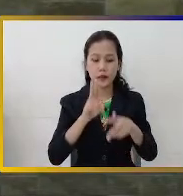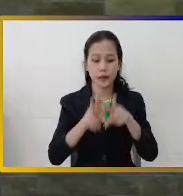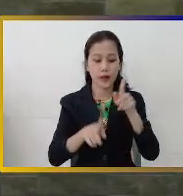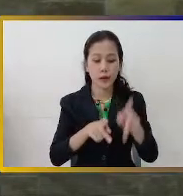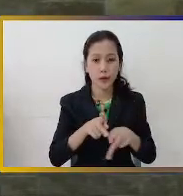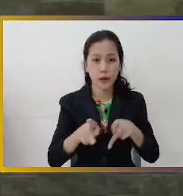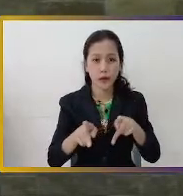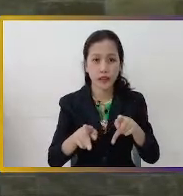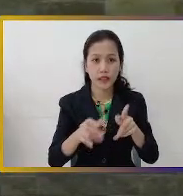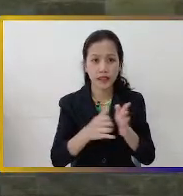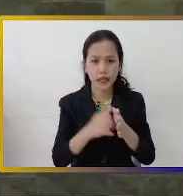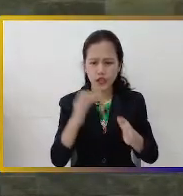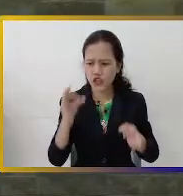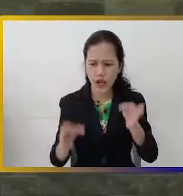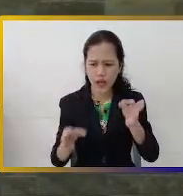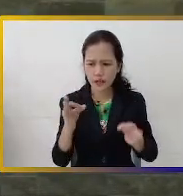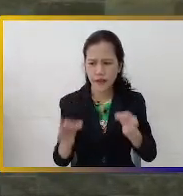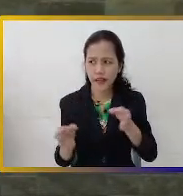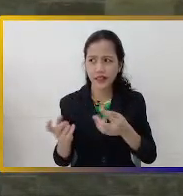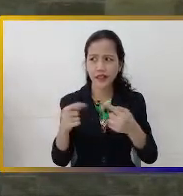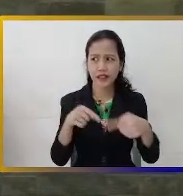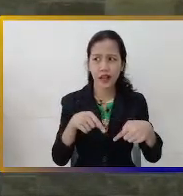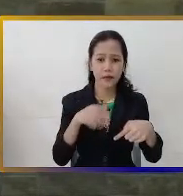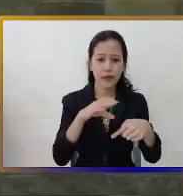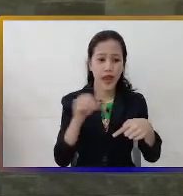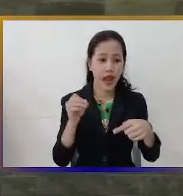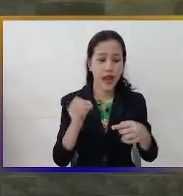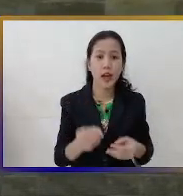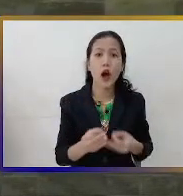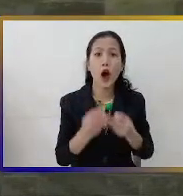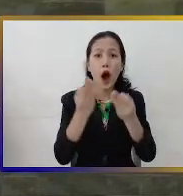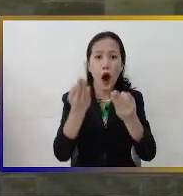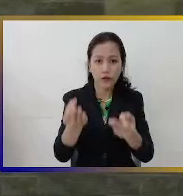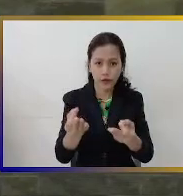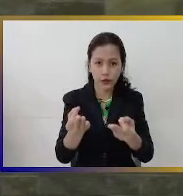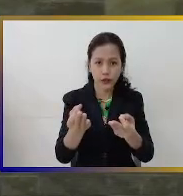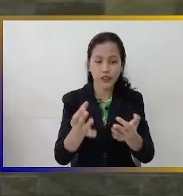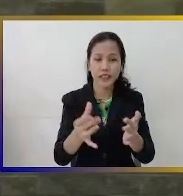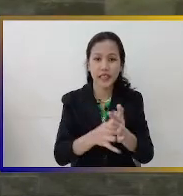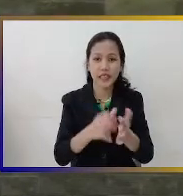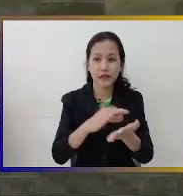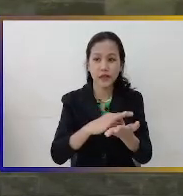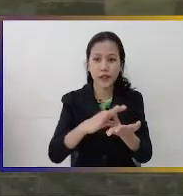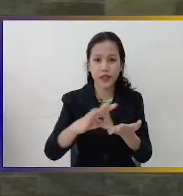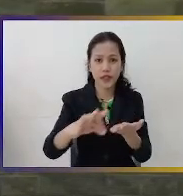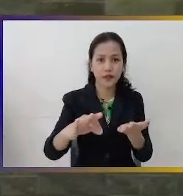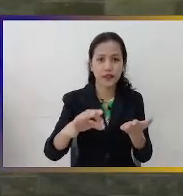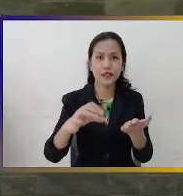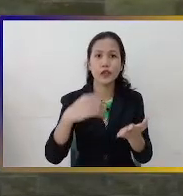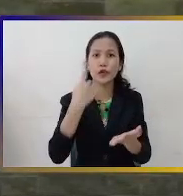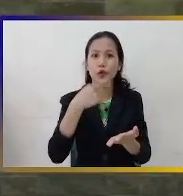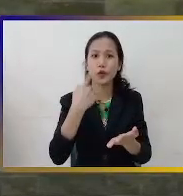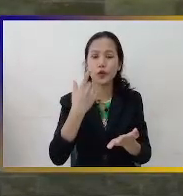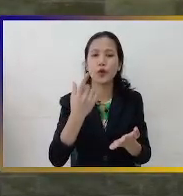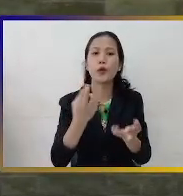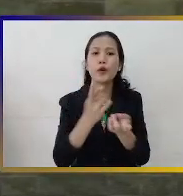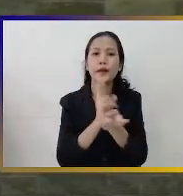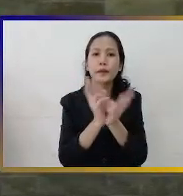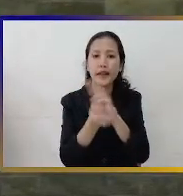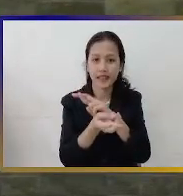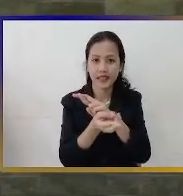offer pardon to all who repent. So again, sabi ko nga po sa inyo, ganun pa rin ang kalagayan ng Israel.